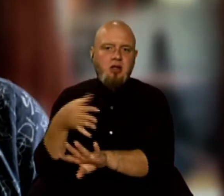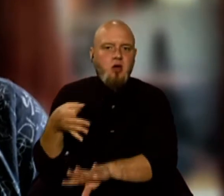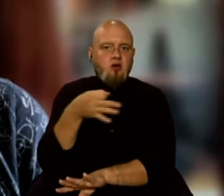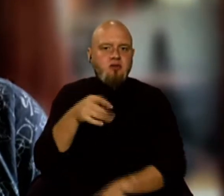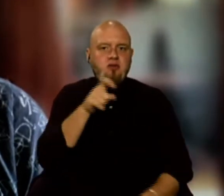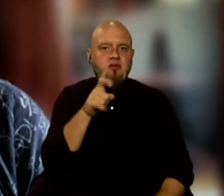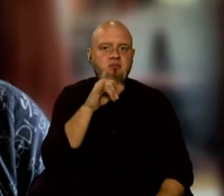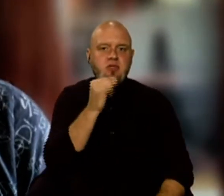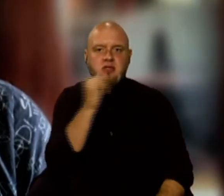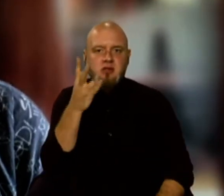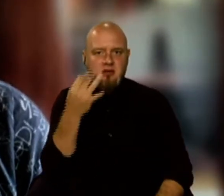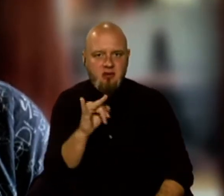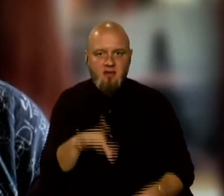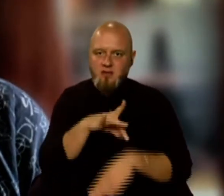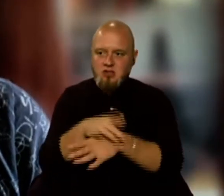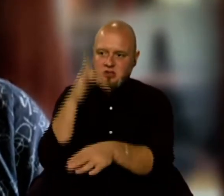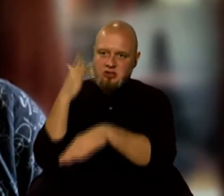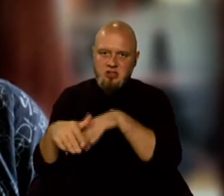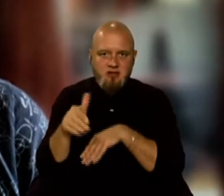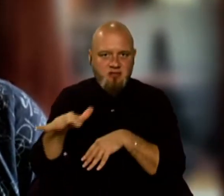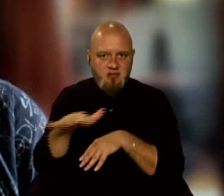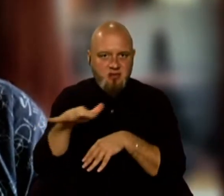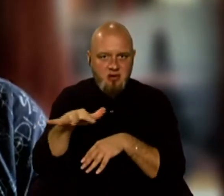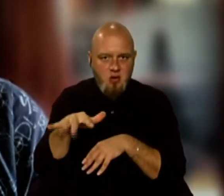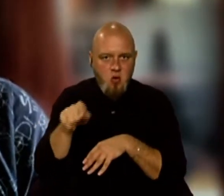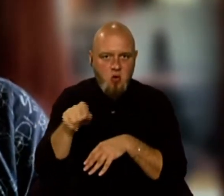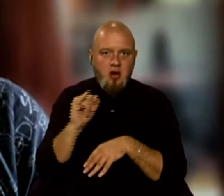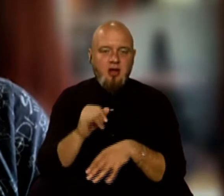Зміїний, фактично знищив його, і